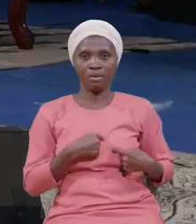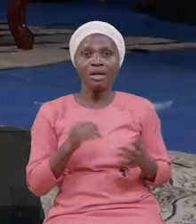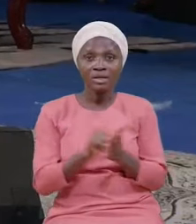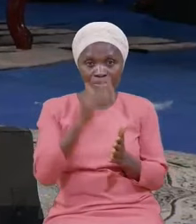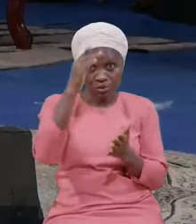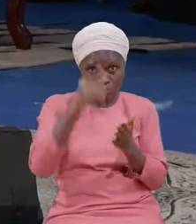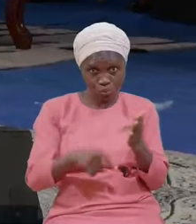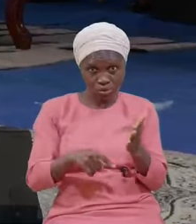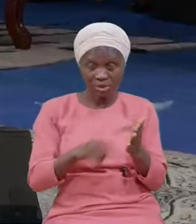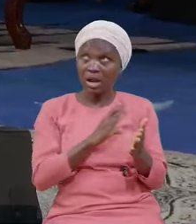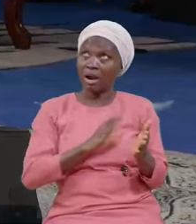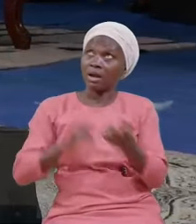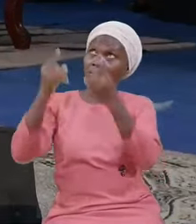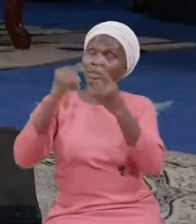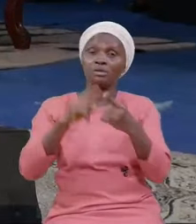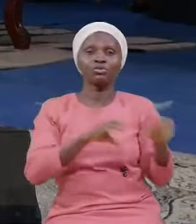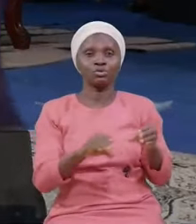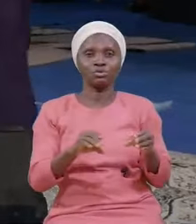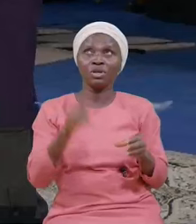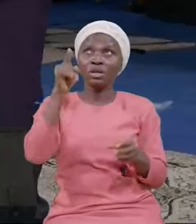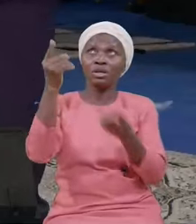Ce que Christ est venu faire, c'est pour nous sauver